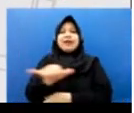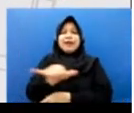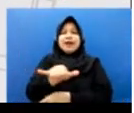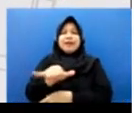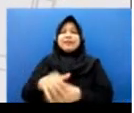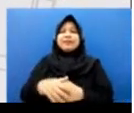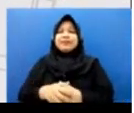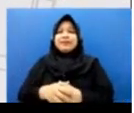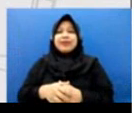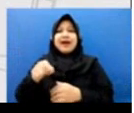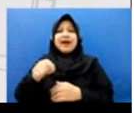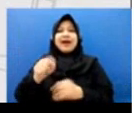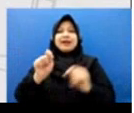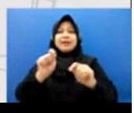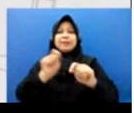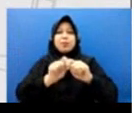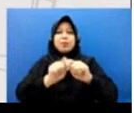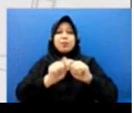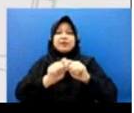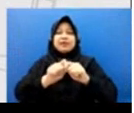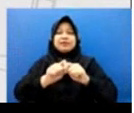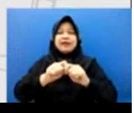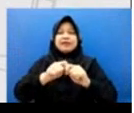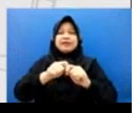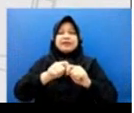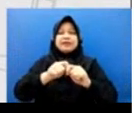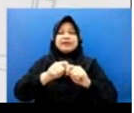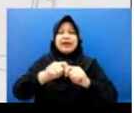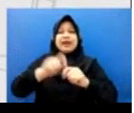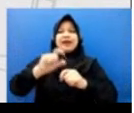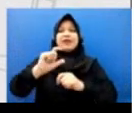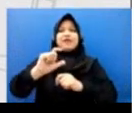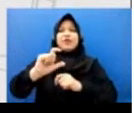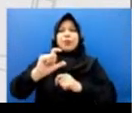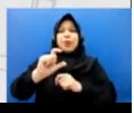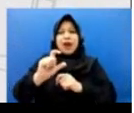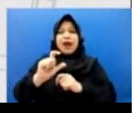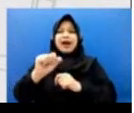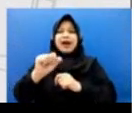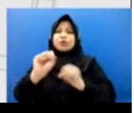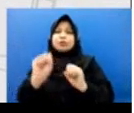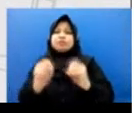laku. Formulanya seperti ini seperti lingkaran, seperti siklus.